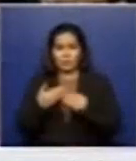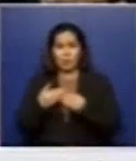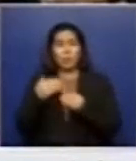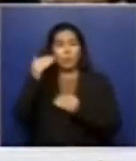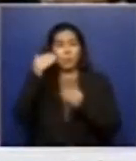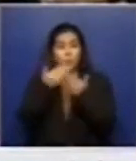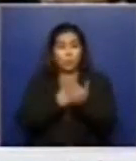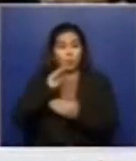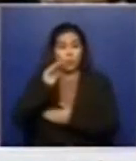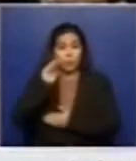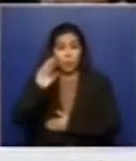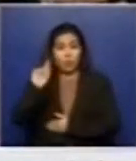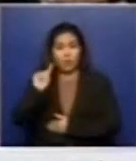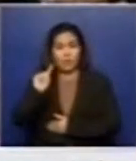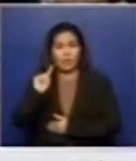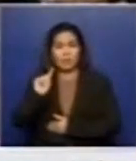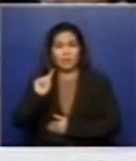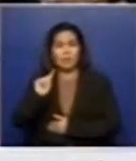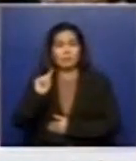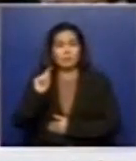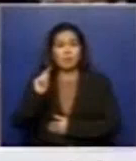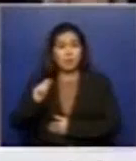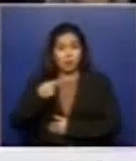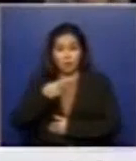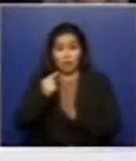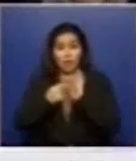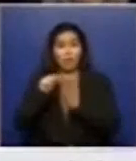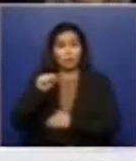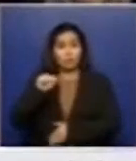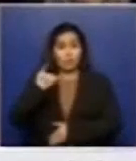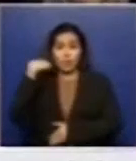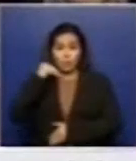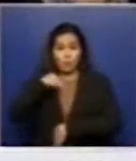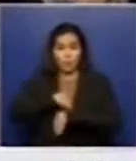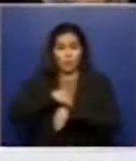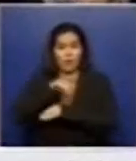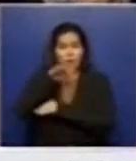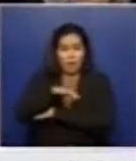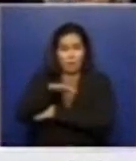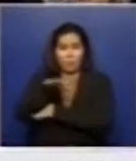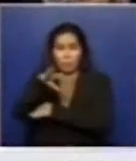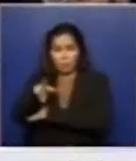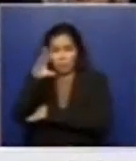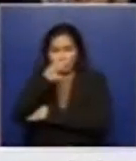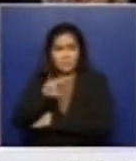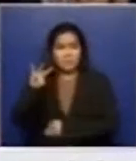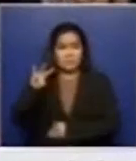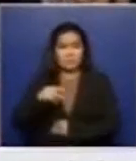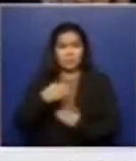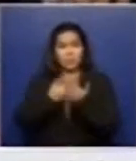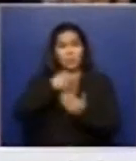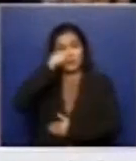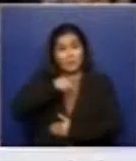อยออกทุกวันหวยฮานอยออก 5:00 น.ออก 6:00 น.ออก 20:00 น.หวยไท